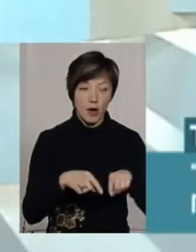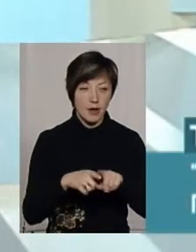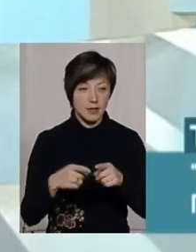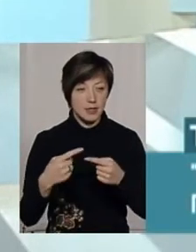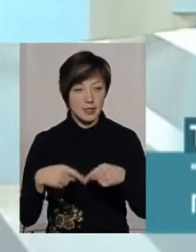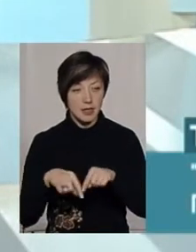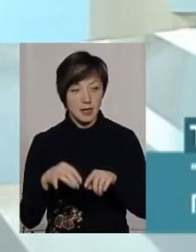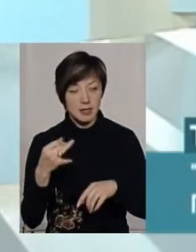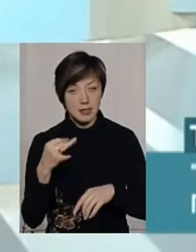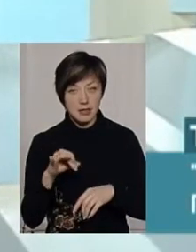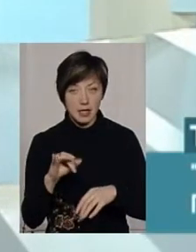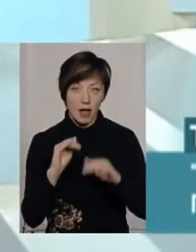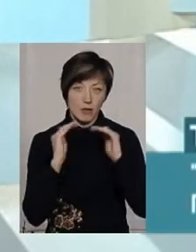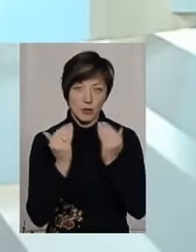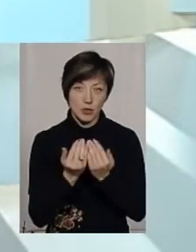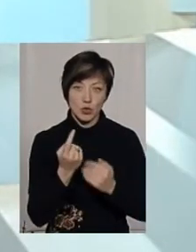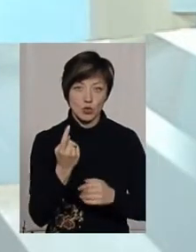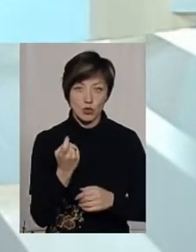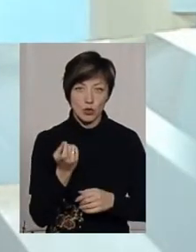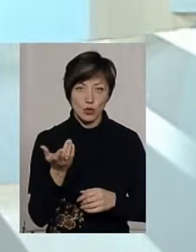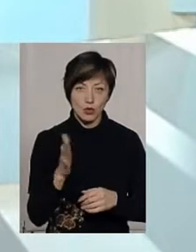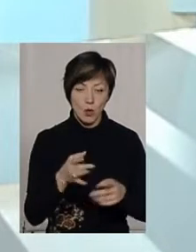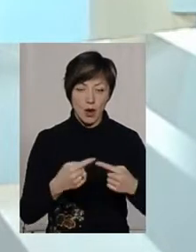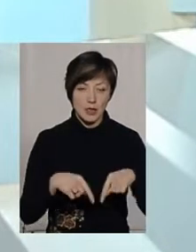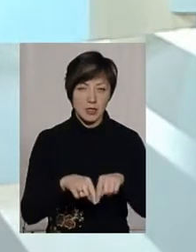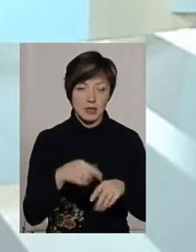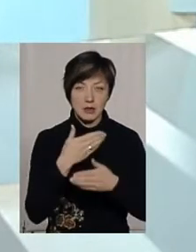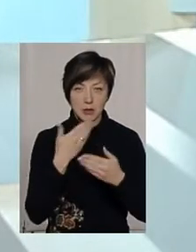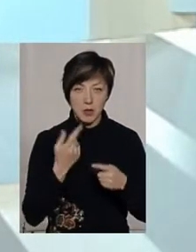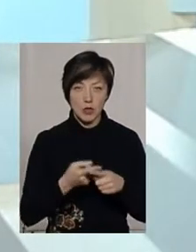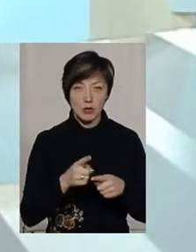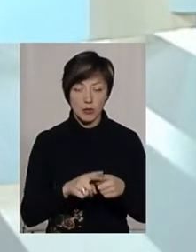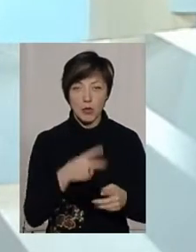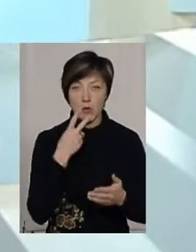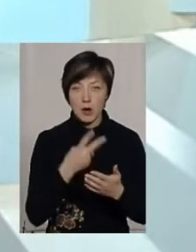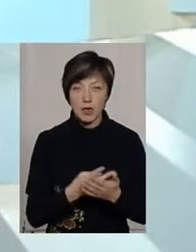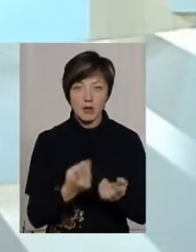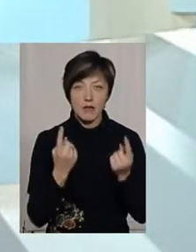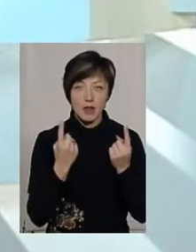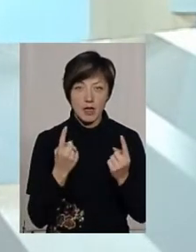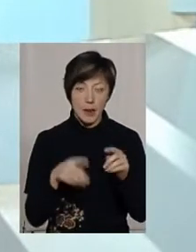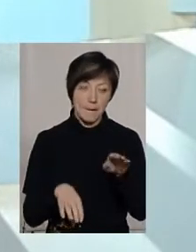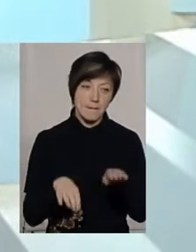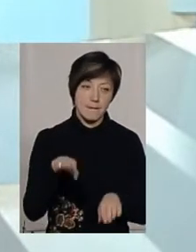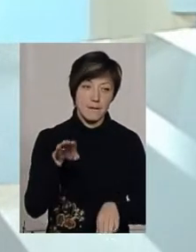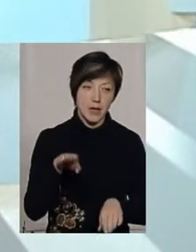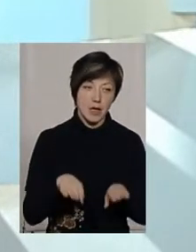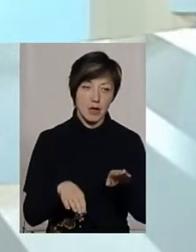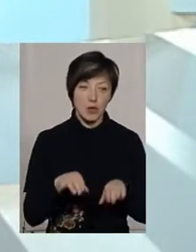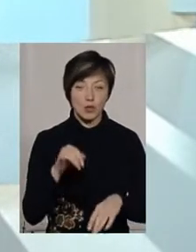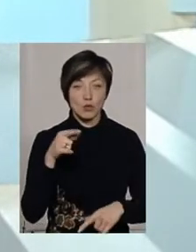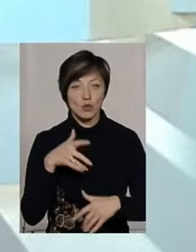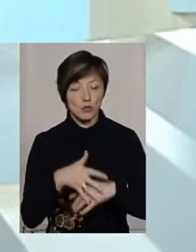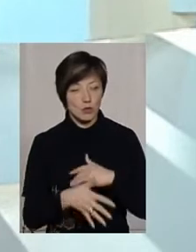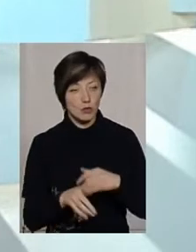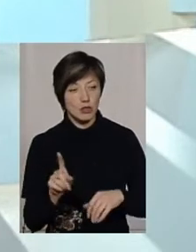організацій. І автокефальна, там навіть 100 організацій немає. Тому то ми бачимо дуже великий перекос. І